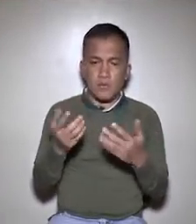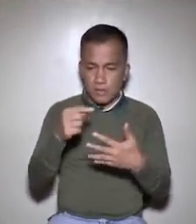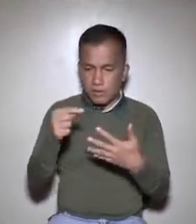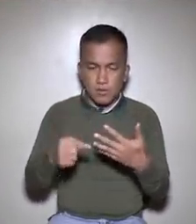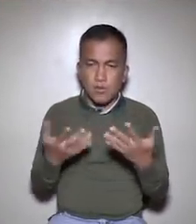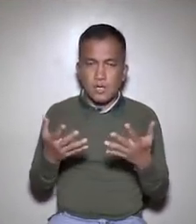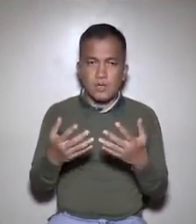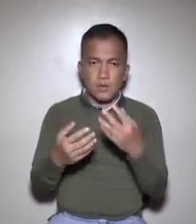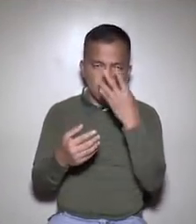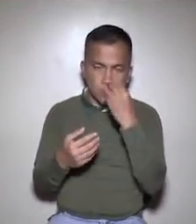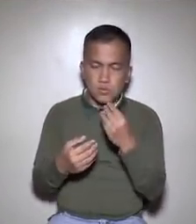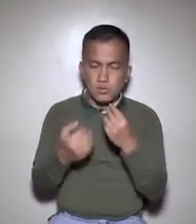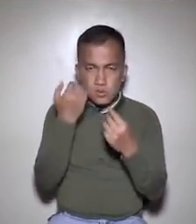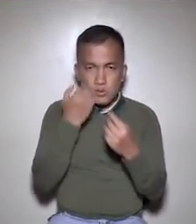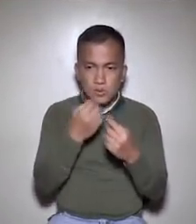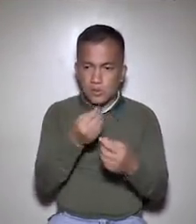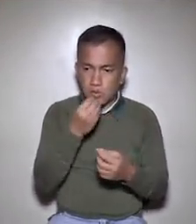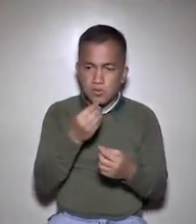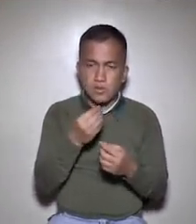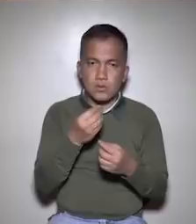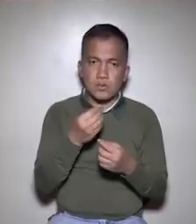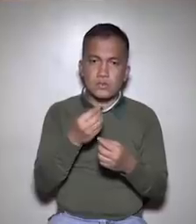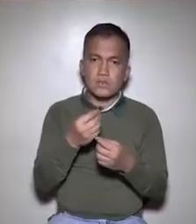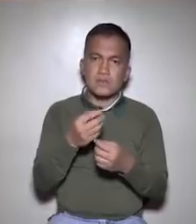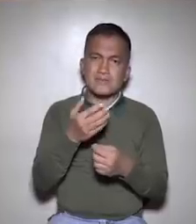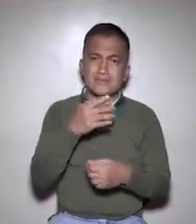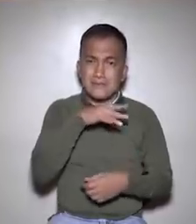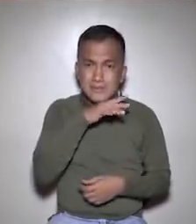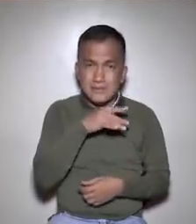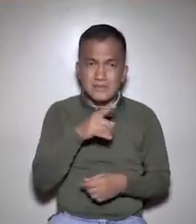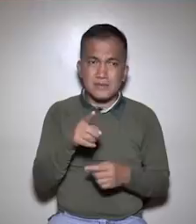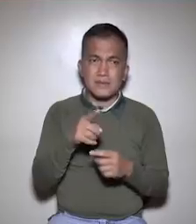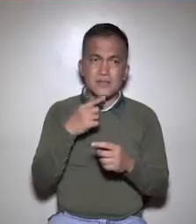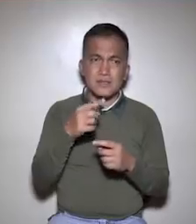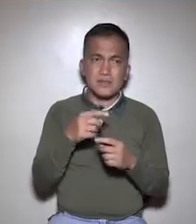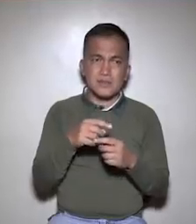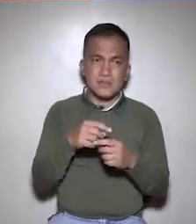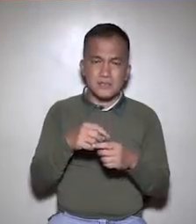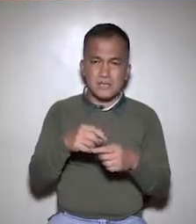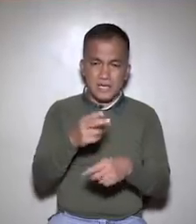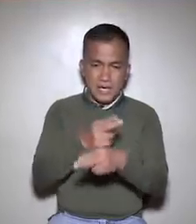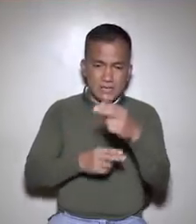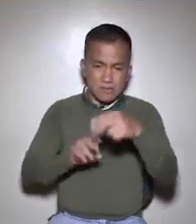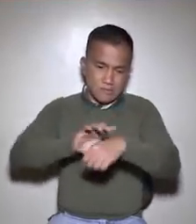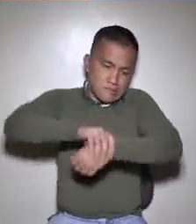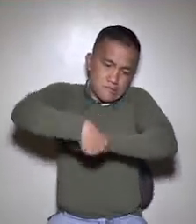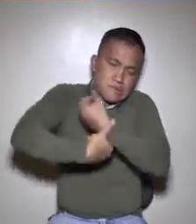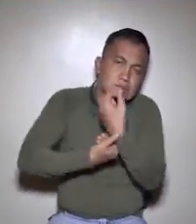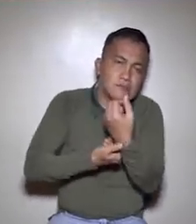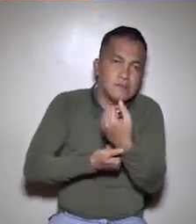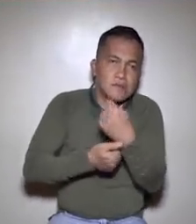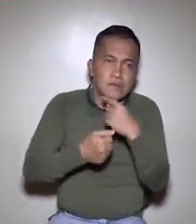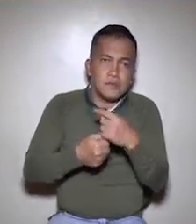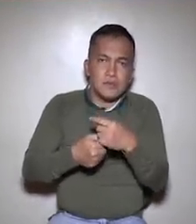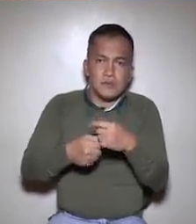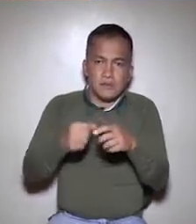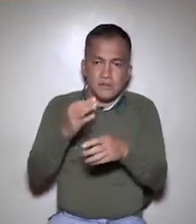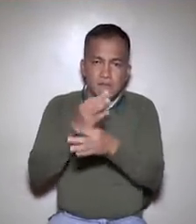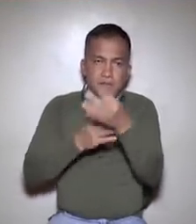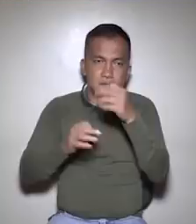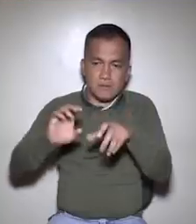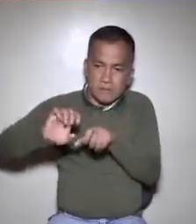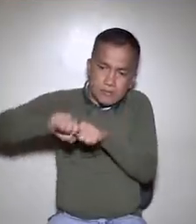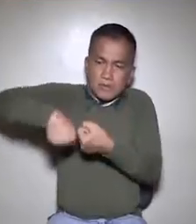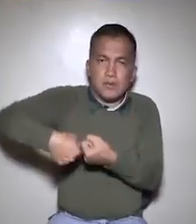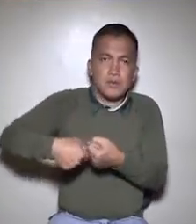akong pahinga, kundi lang yung tulog ko. Pagkain ko, sinasalahula nila. Pinipilipit yung amay ko. Hanggang pinipilipit yung